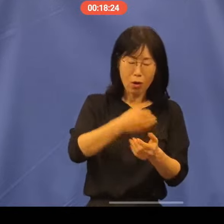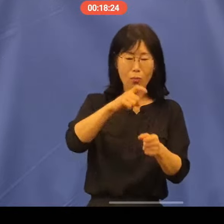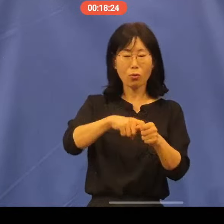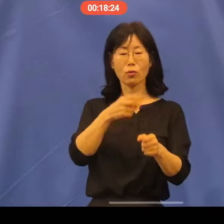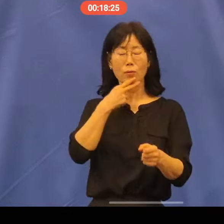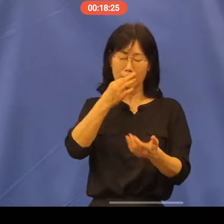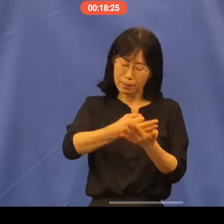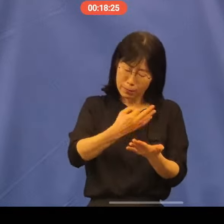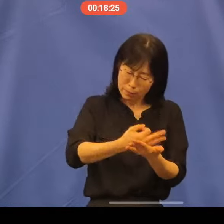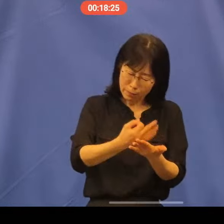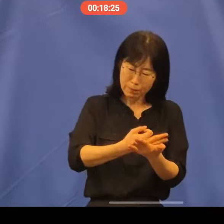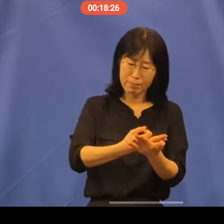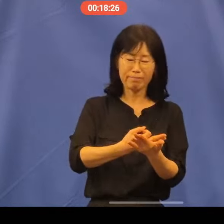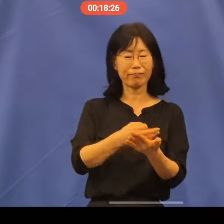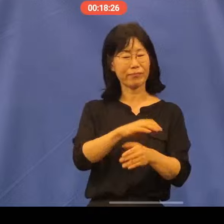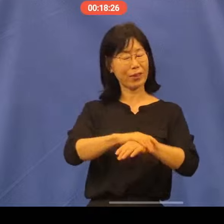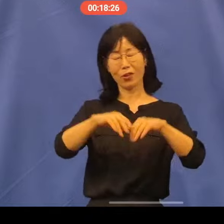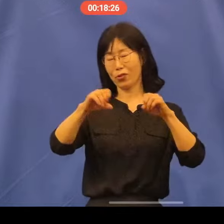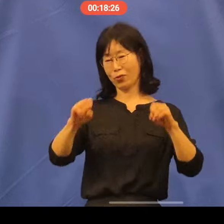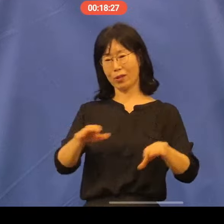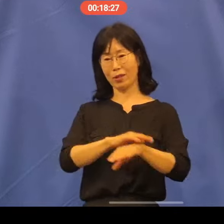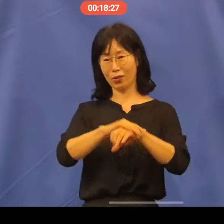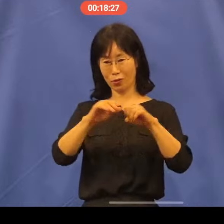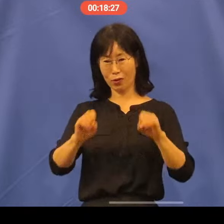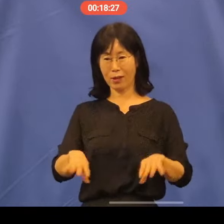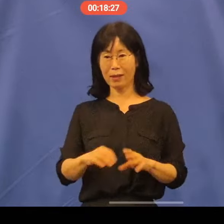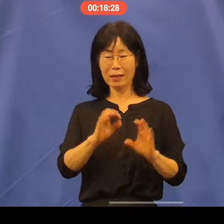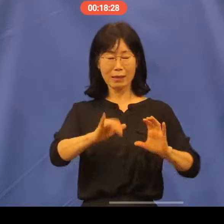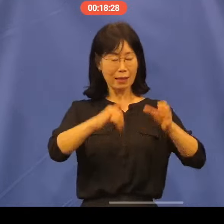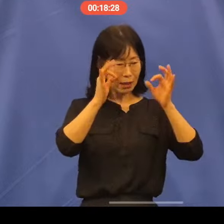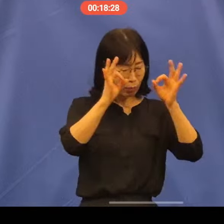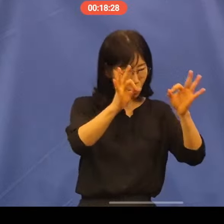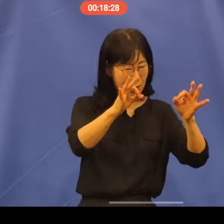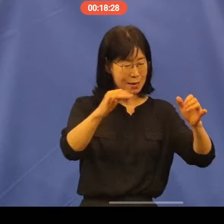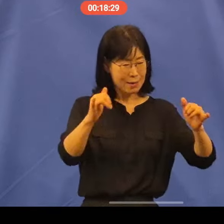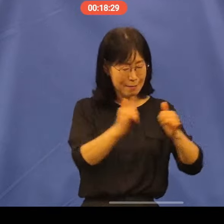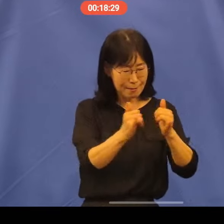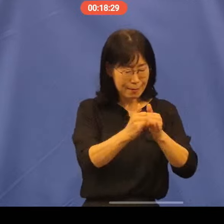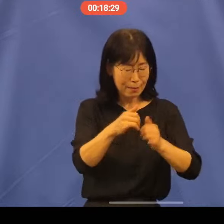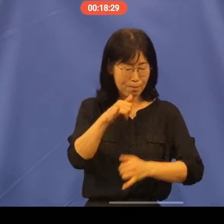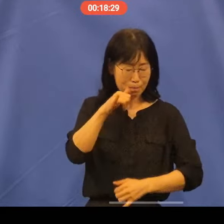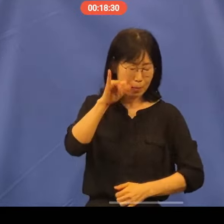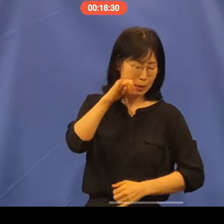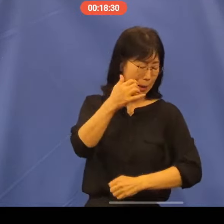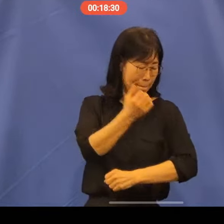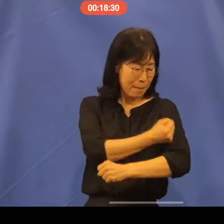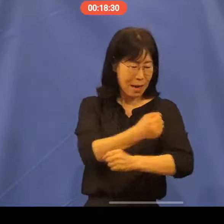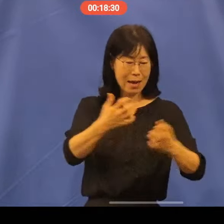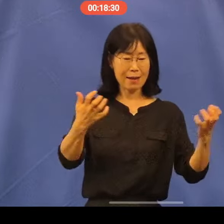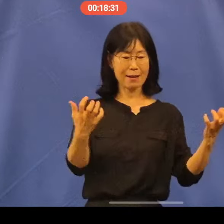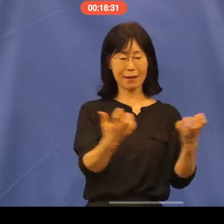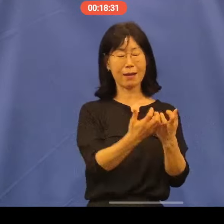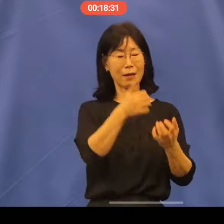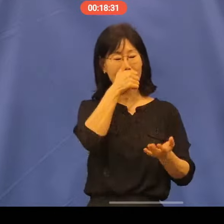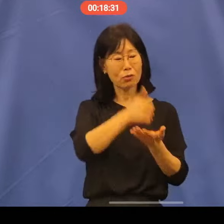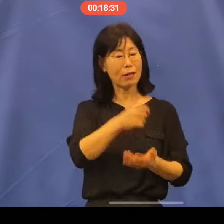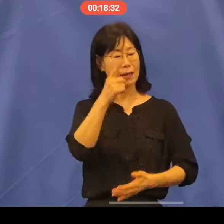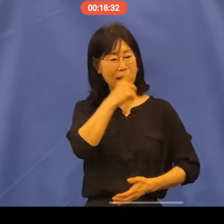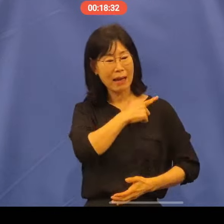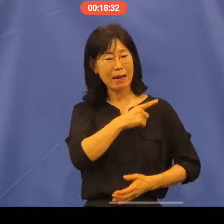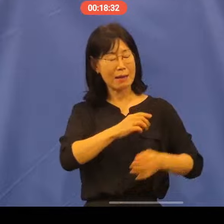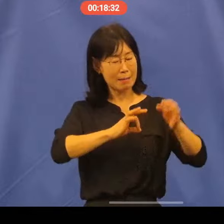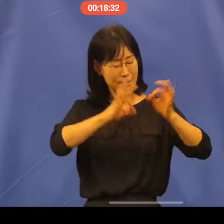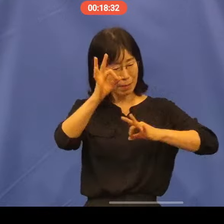거잖아요. 여러분, 오늘날 세상에 일어나는 각종 범죄들, 전쟁들을 보세요. 온갖 중독과 마약들로 가득한다. 하루도 쉬지 않고 일어나는 각종